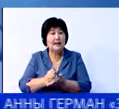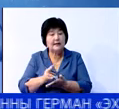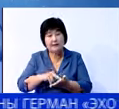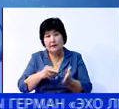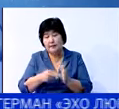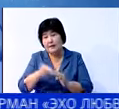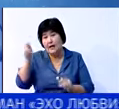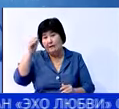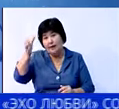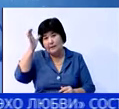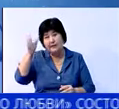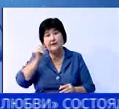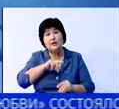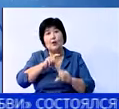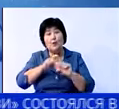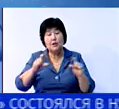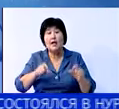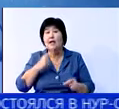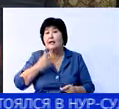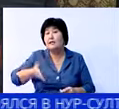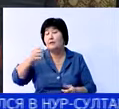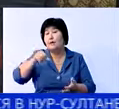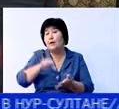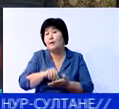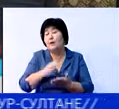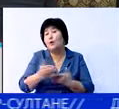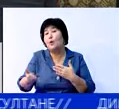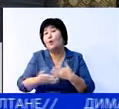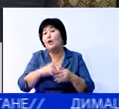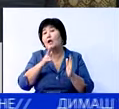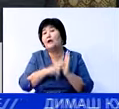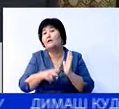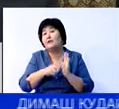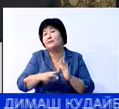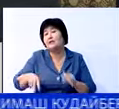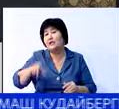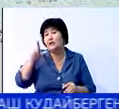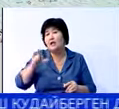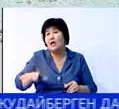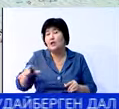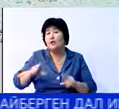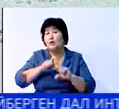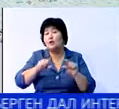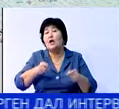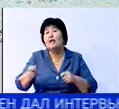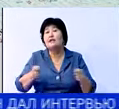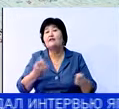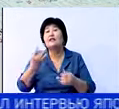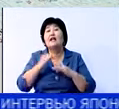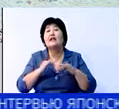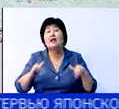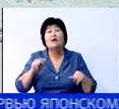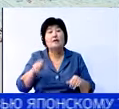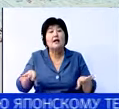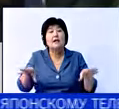плана в образовательных учреждениях». В семинаре приняли участие около 80 директоров школ и заведующих детскими садами.